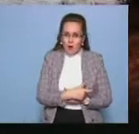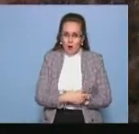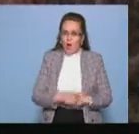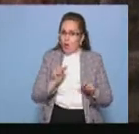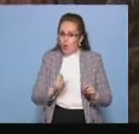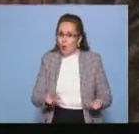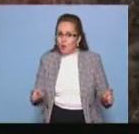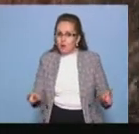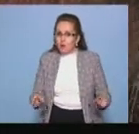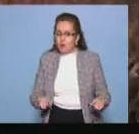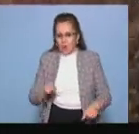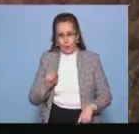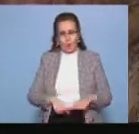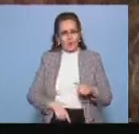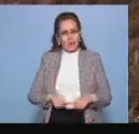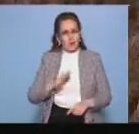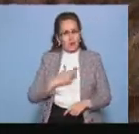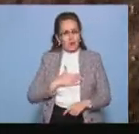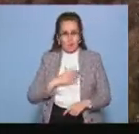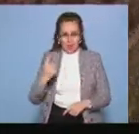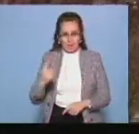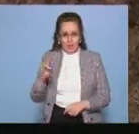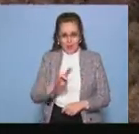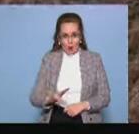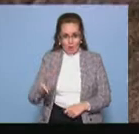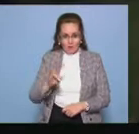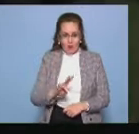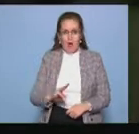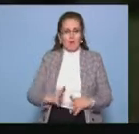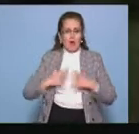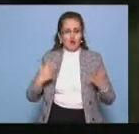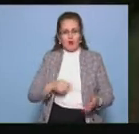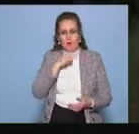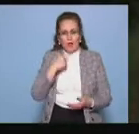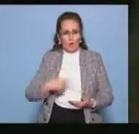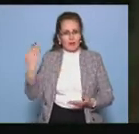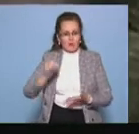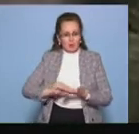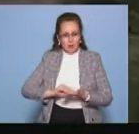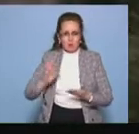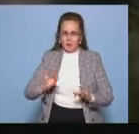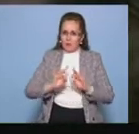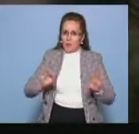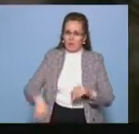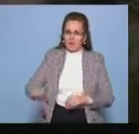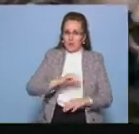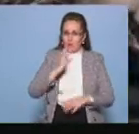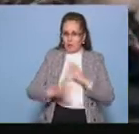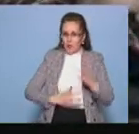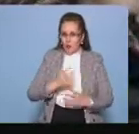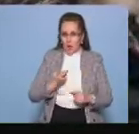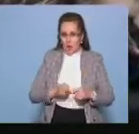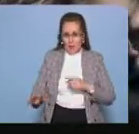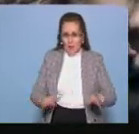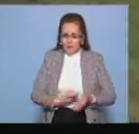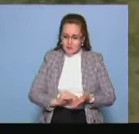Люди, родина моя. 1 ноября промо-ролик большого этнодиктанта будут транслировать по всему миру. Акция проходит уже 4-й год,